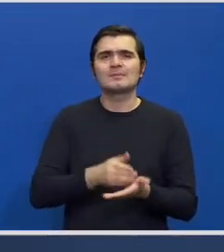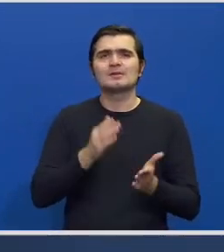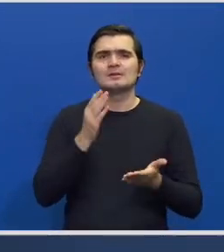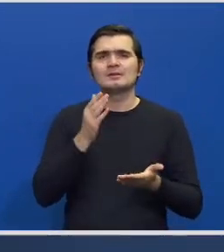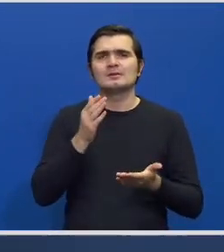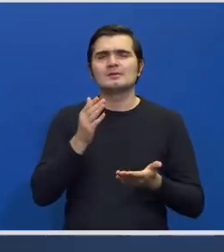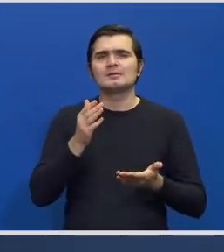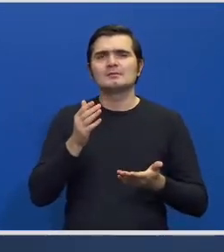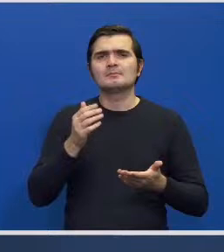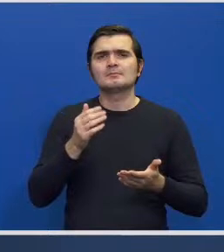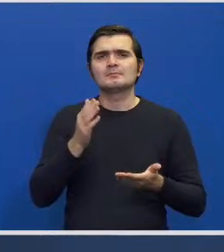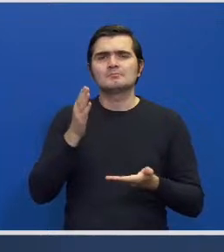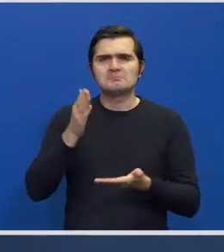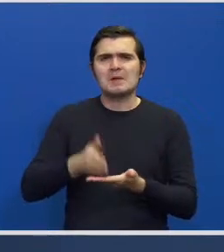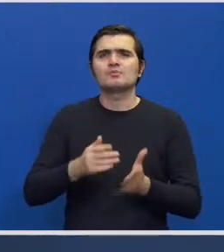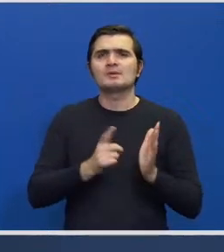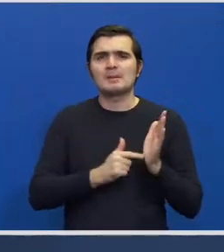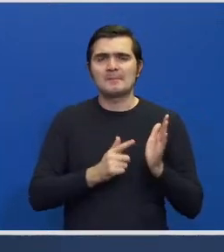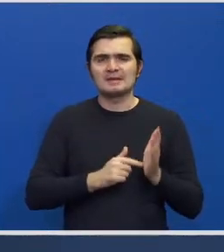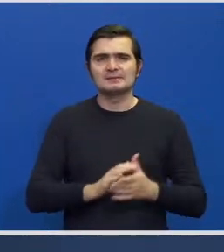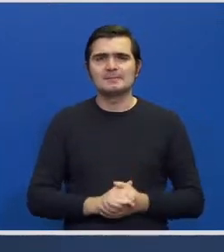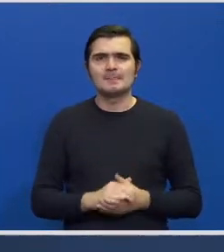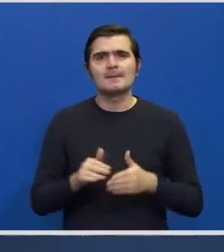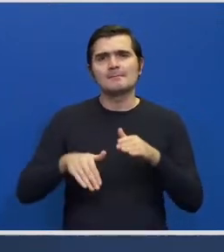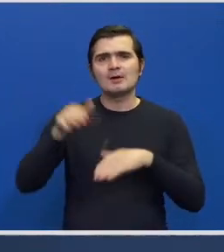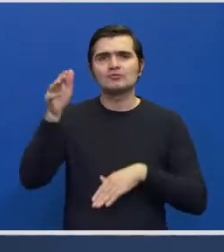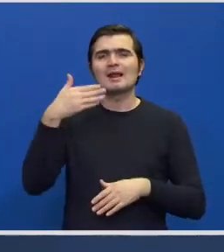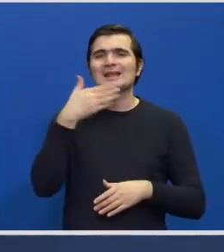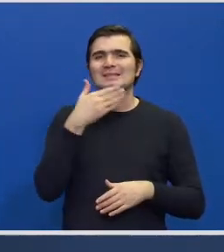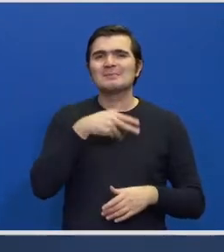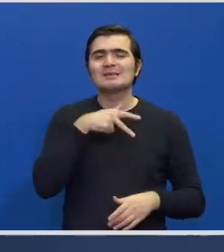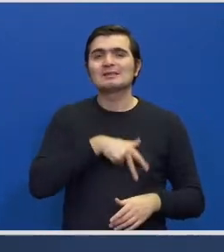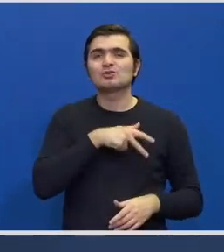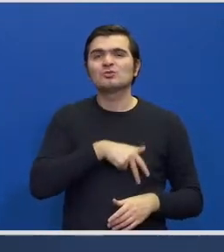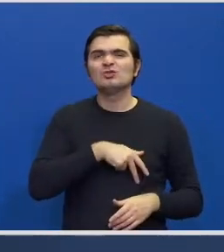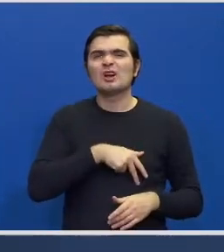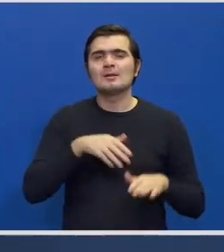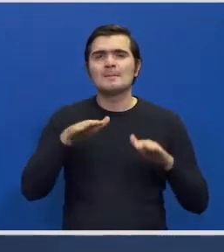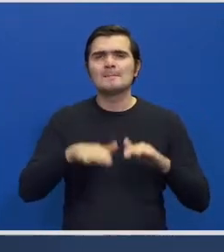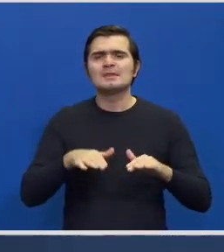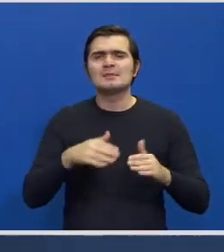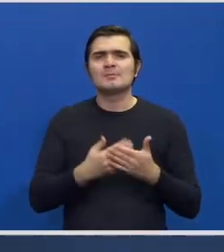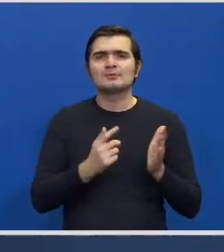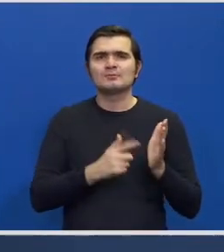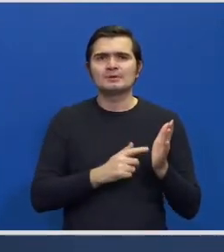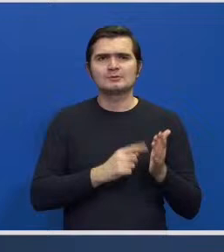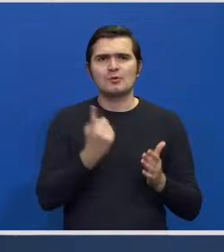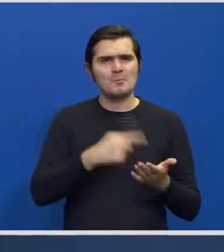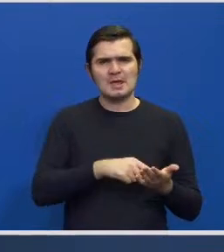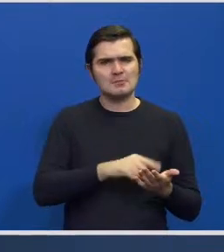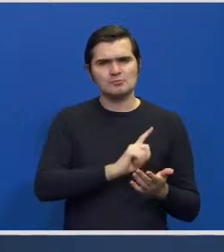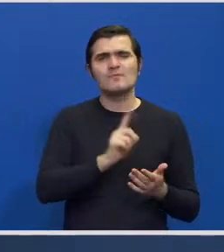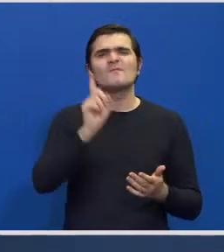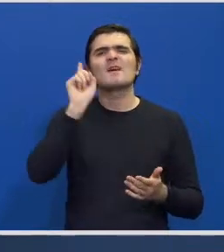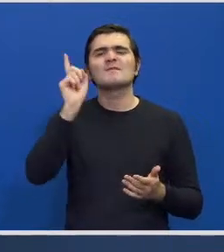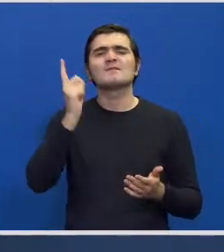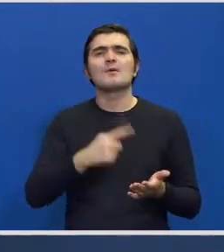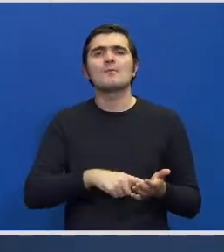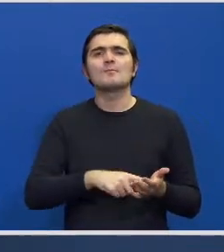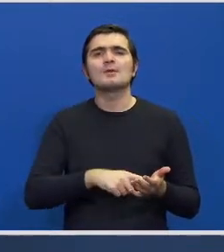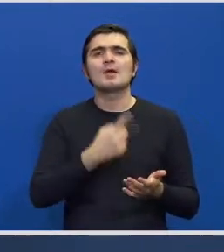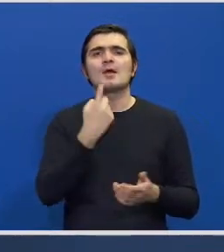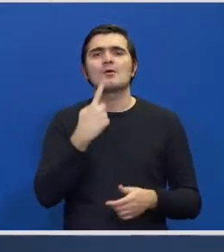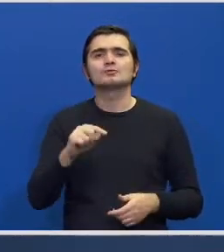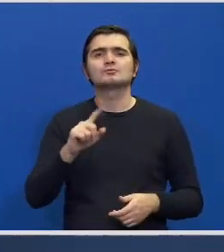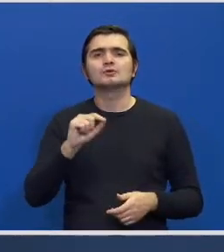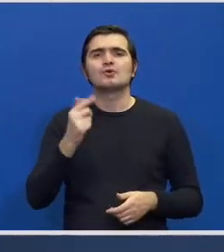de pensie și tranșele valorice ale acestora. Majorarea indemnizației sociale minime pentru pensionari de la